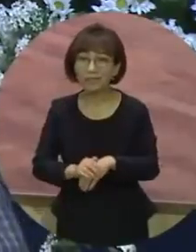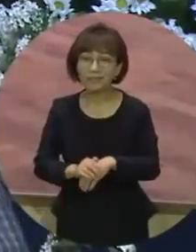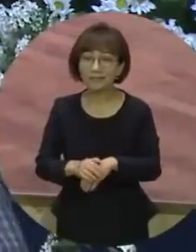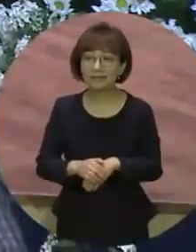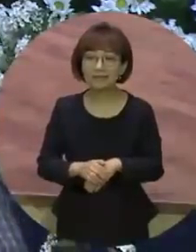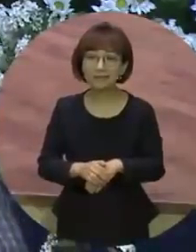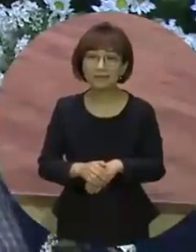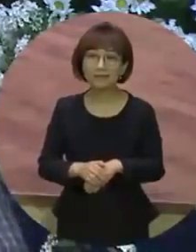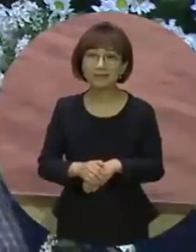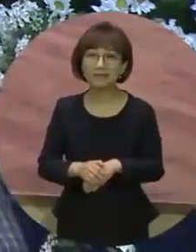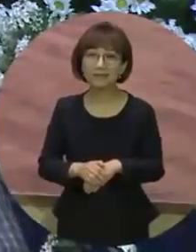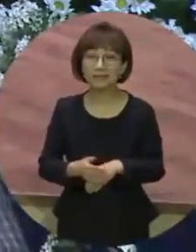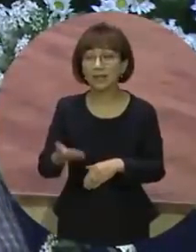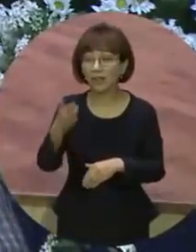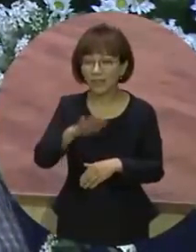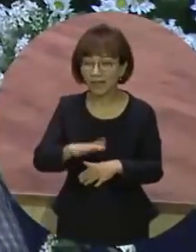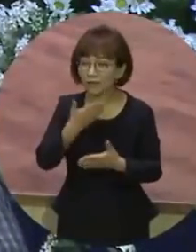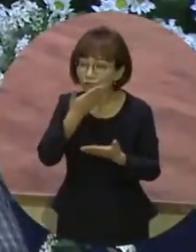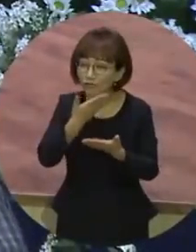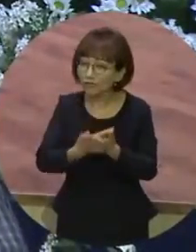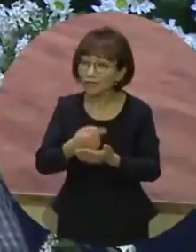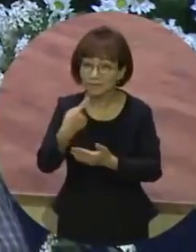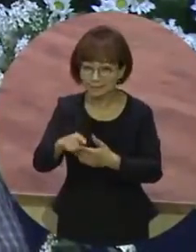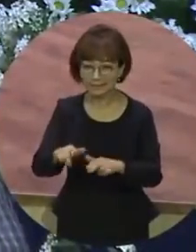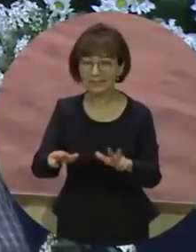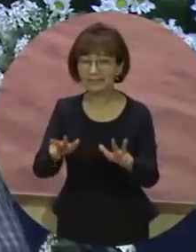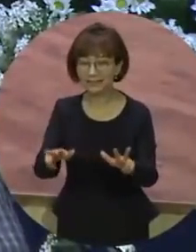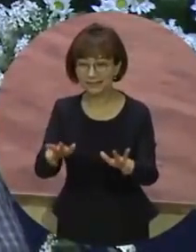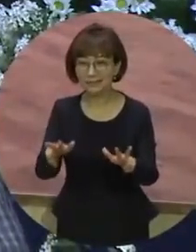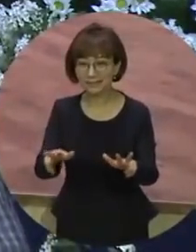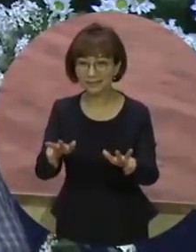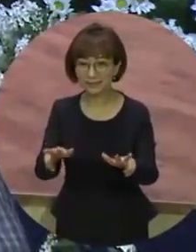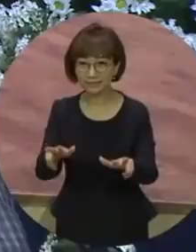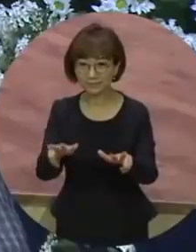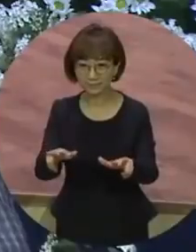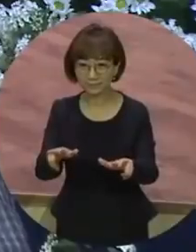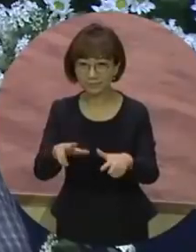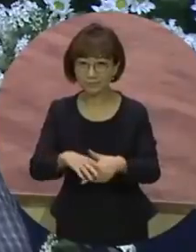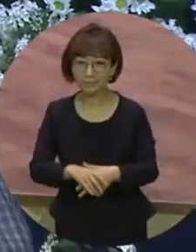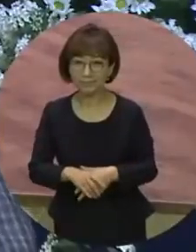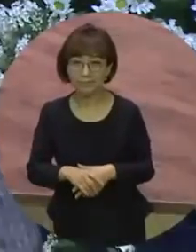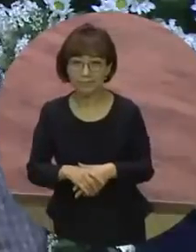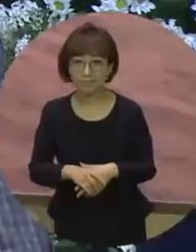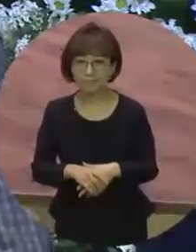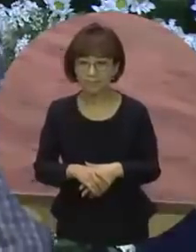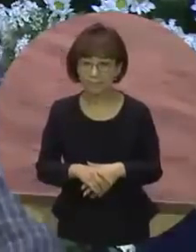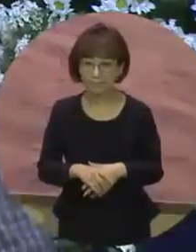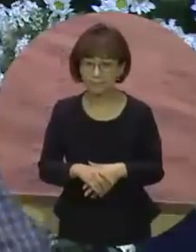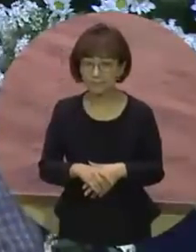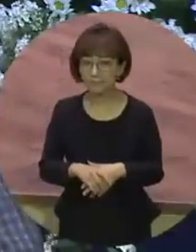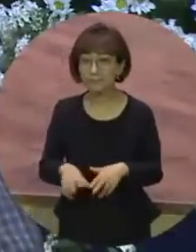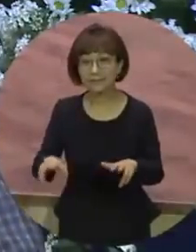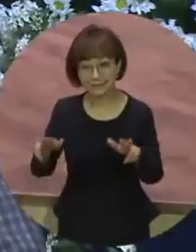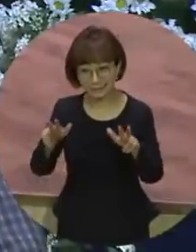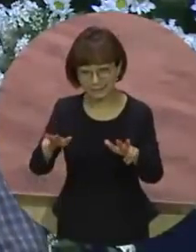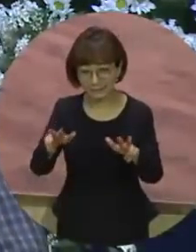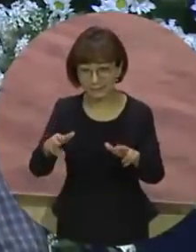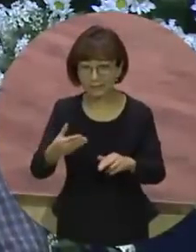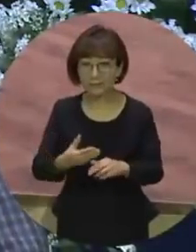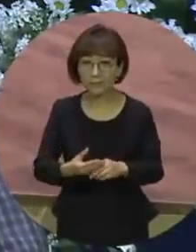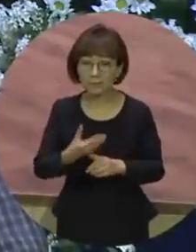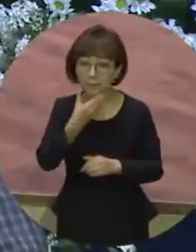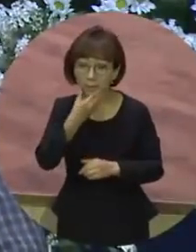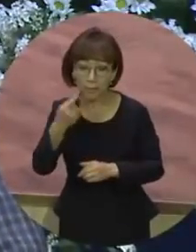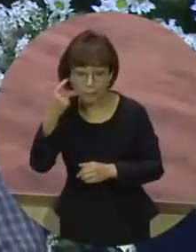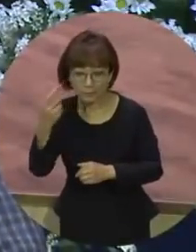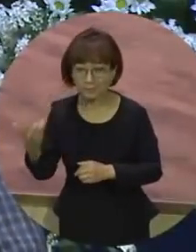중요한 것이 뭐냐? 지금 이 순간이 중요한 것이 이 순간입니다. 이 순간 복음 누리면서 부부 간에 부모